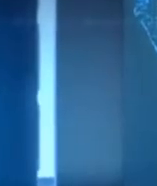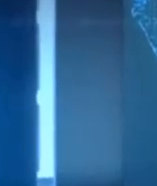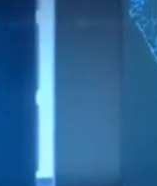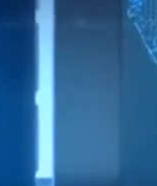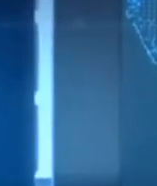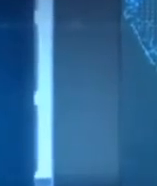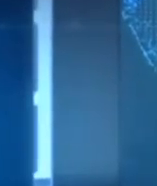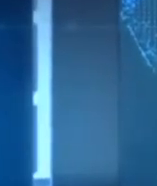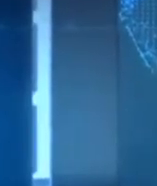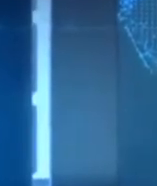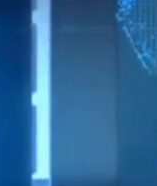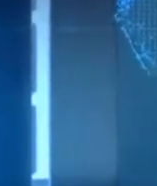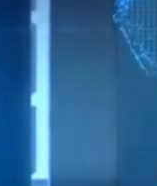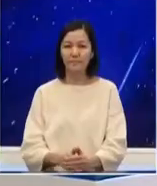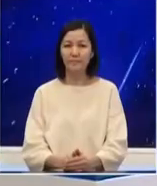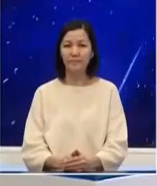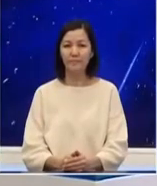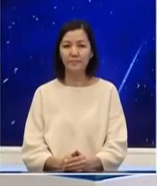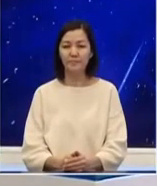телеарнасы, Талдықорған.